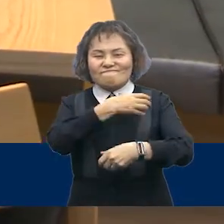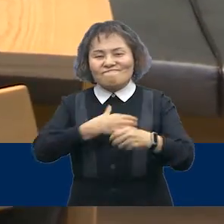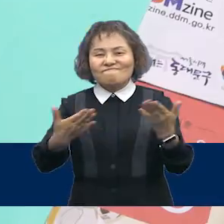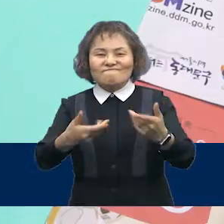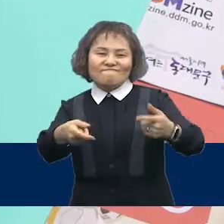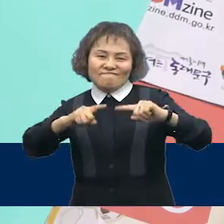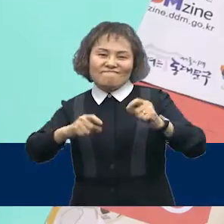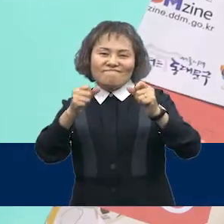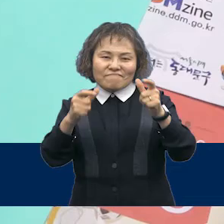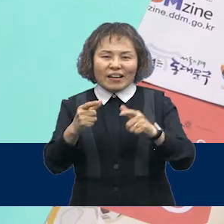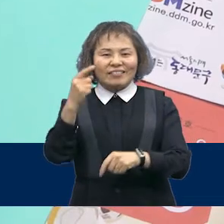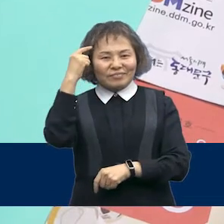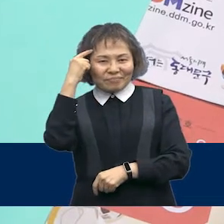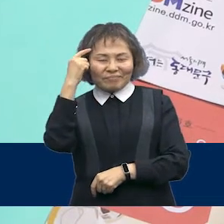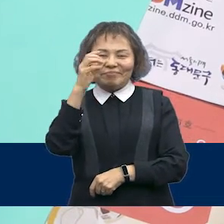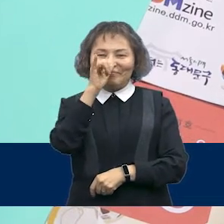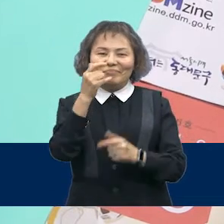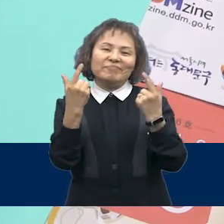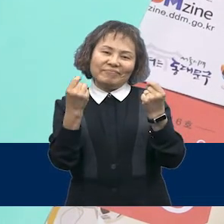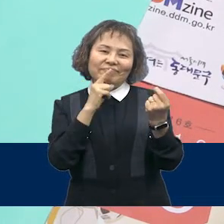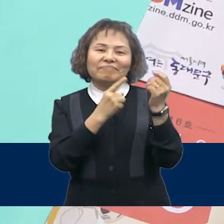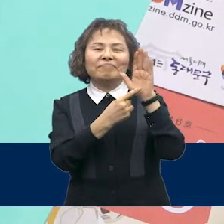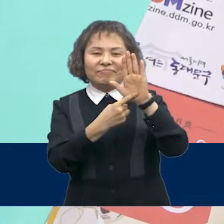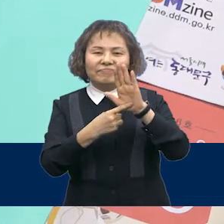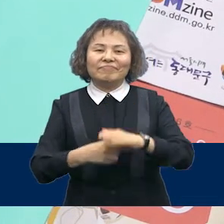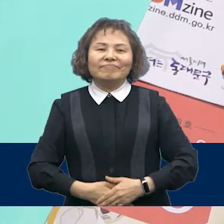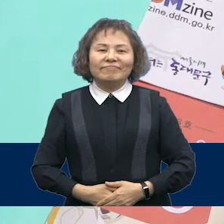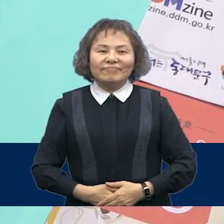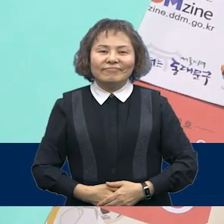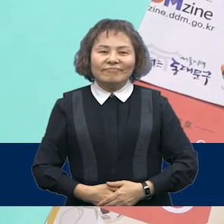구정에 참여하는 계기가 될 것으로 기대한다 고 말했습니다